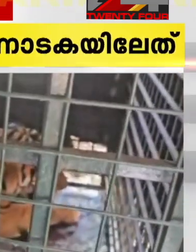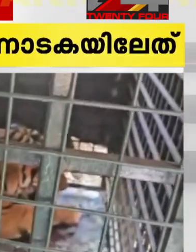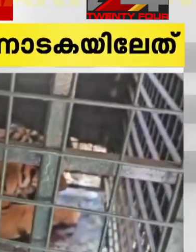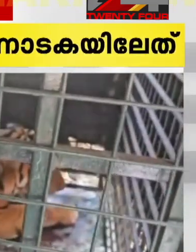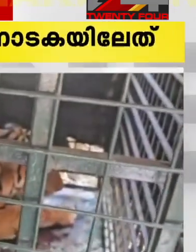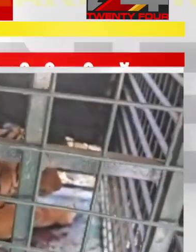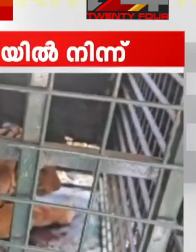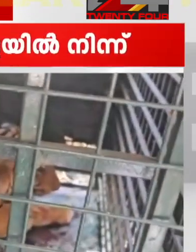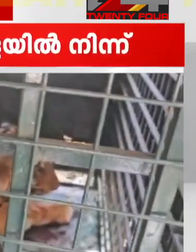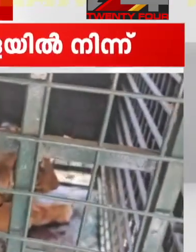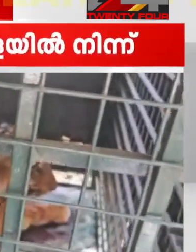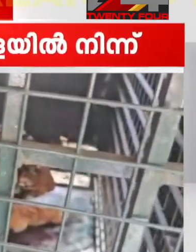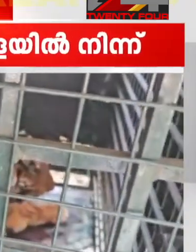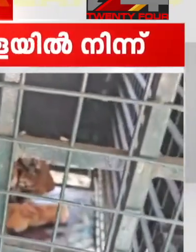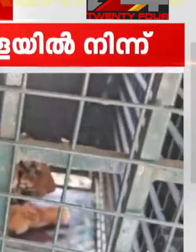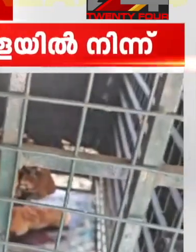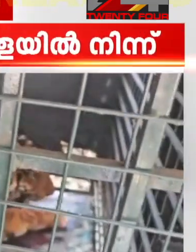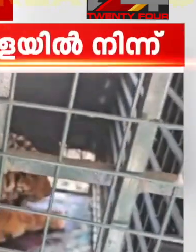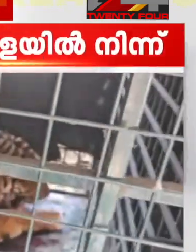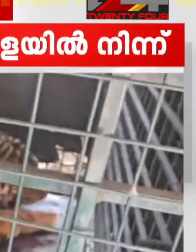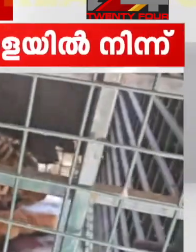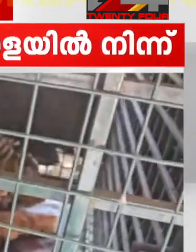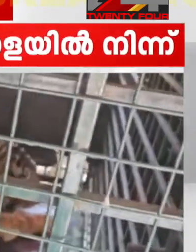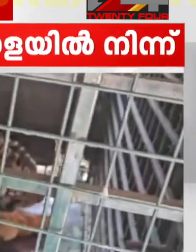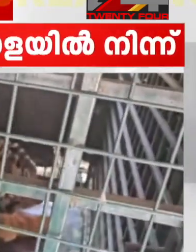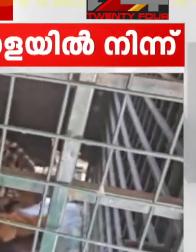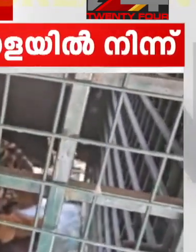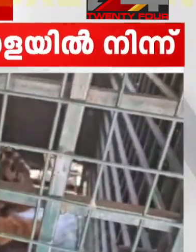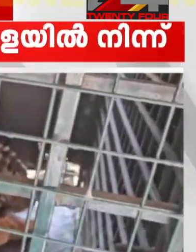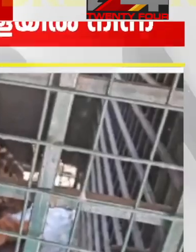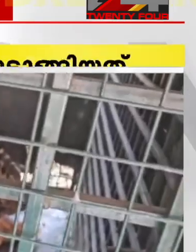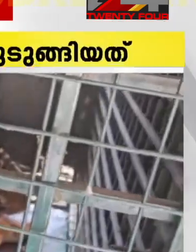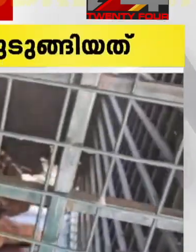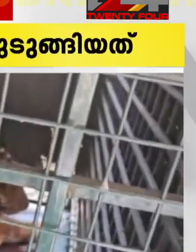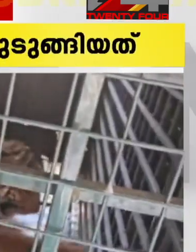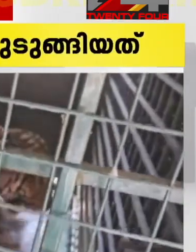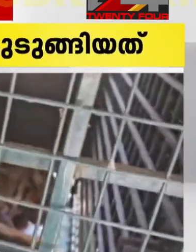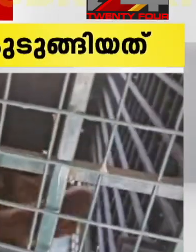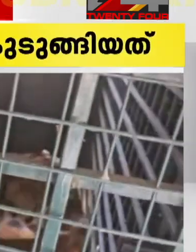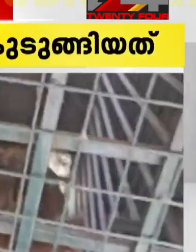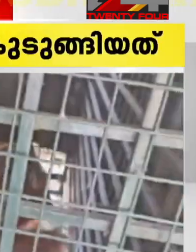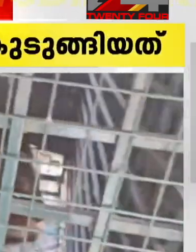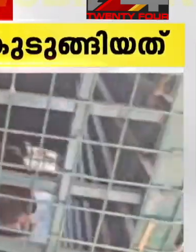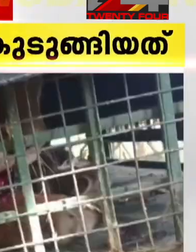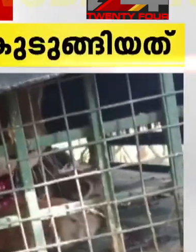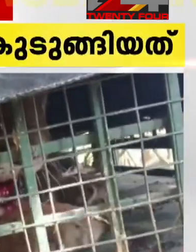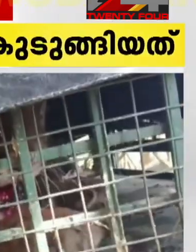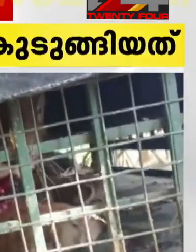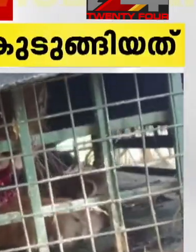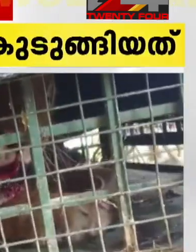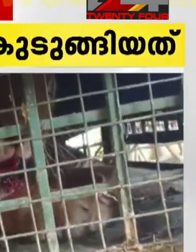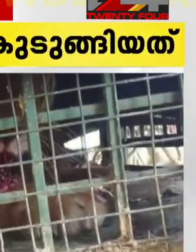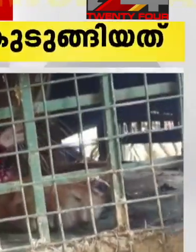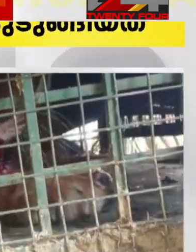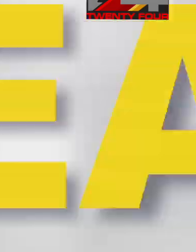സമയങ്ങളിൽ അവിടുത്തെ ക്യാമറകളിൽ പതിഞ്ഞതാണ്. നാഗർഹോൾ 21 MTK15 എന്ന ID കർണാടകം നൽകിയ ഒരു